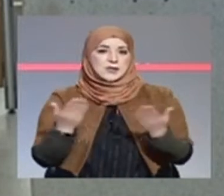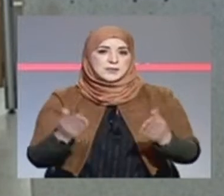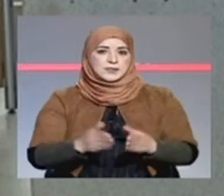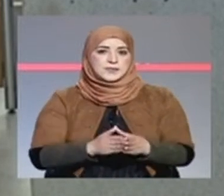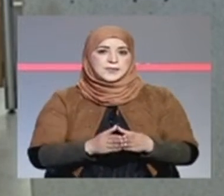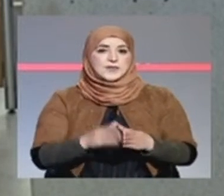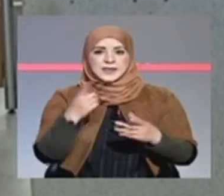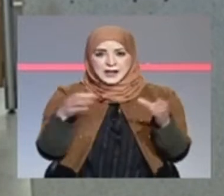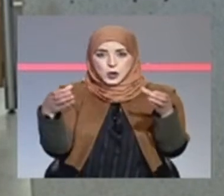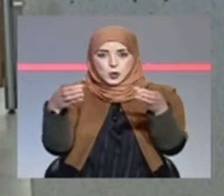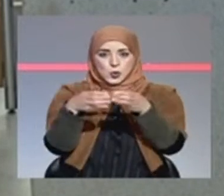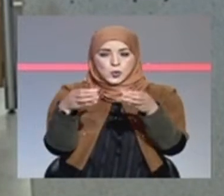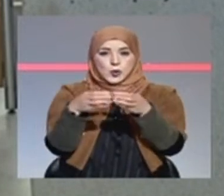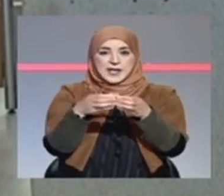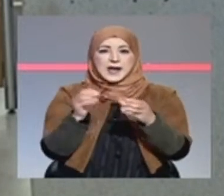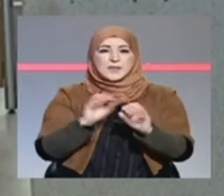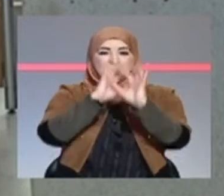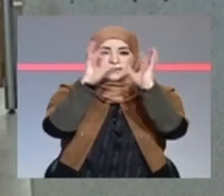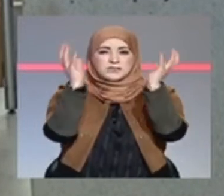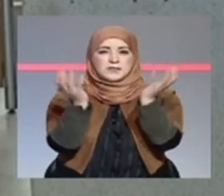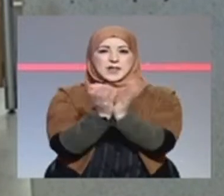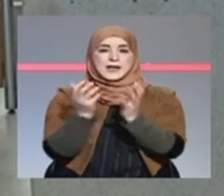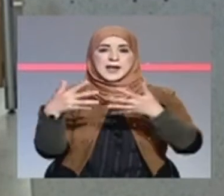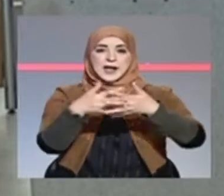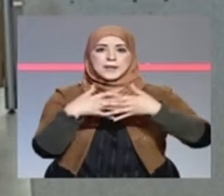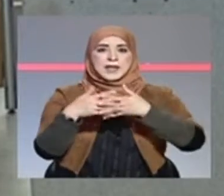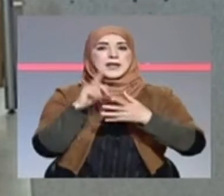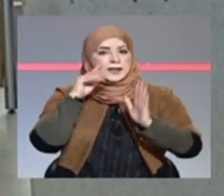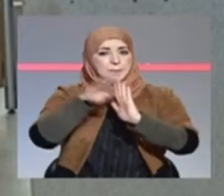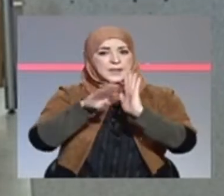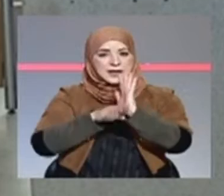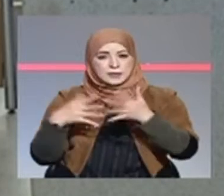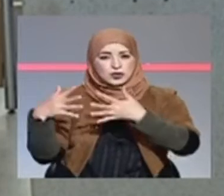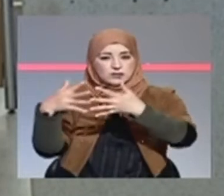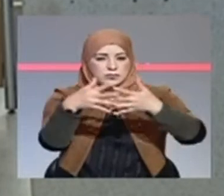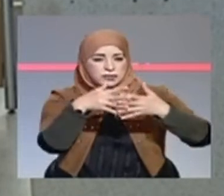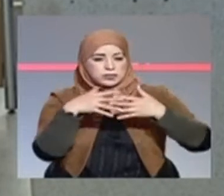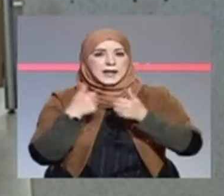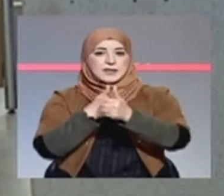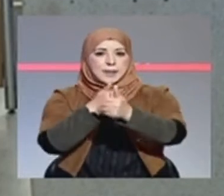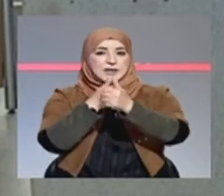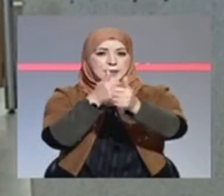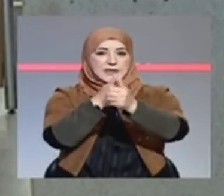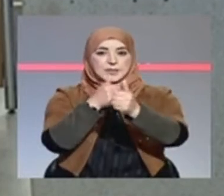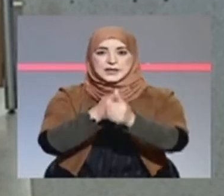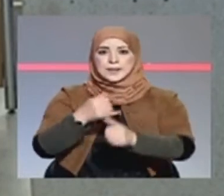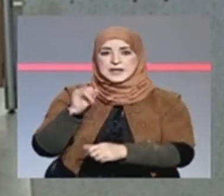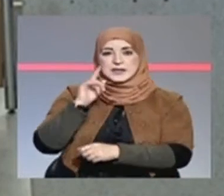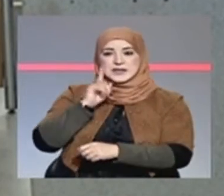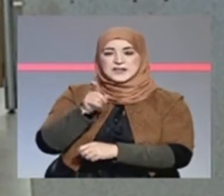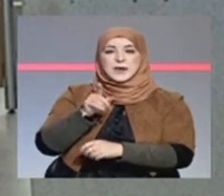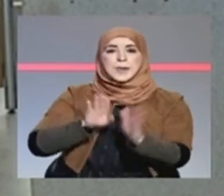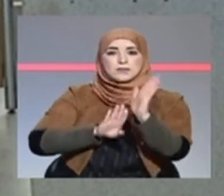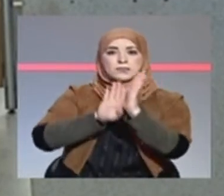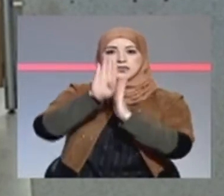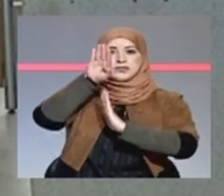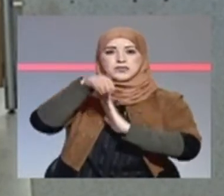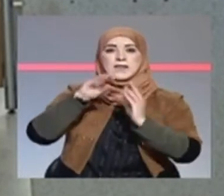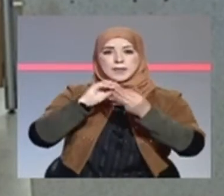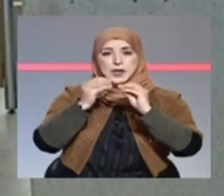الفضائيه الامريكيه عندها برنامج لتتبع ان يزيد واعترافها في حاله هذا ال يعني